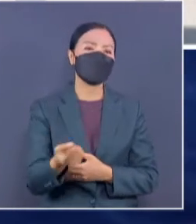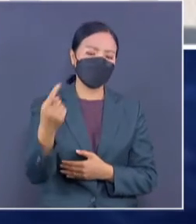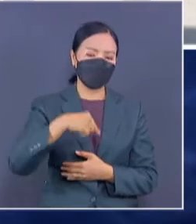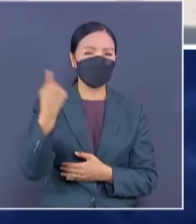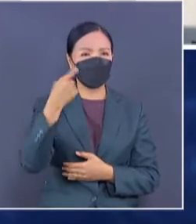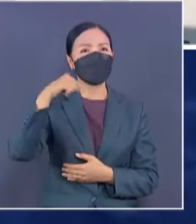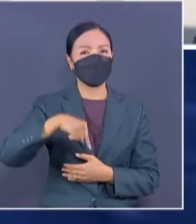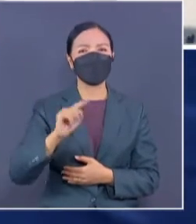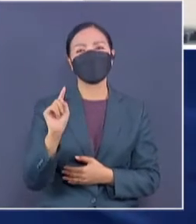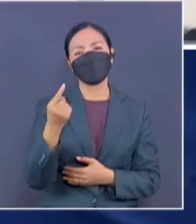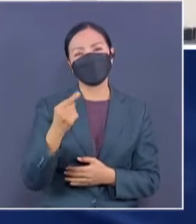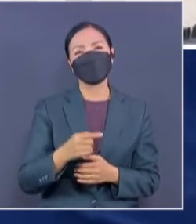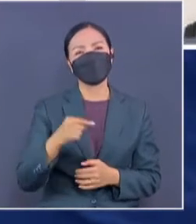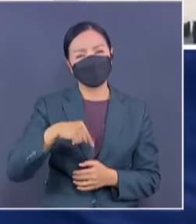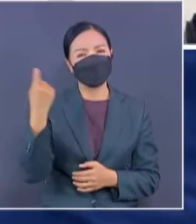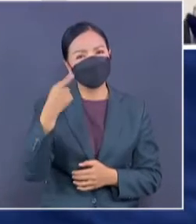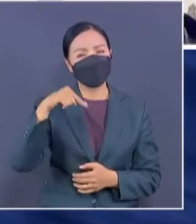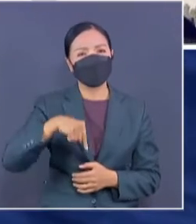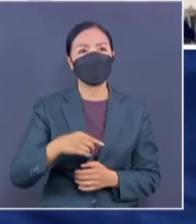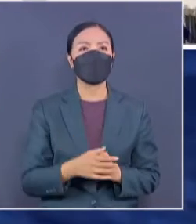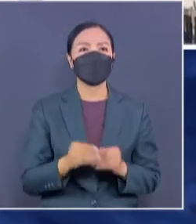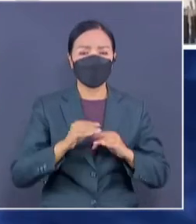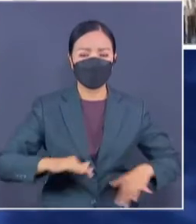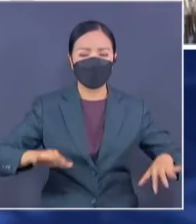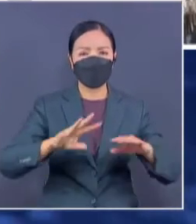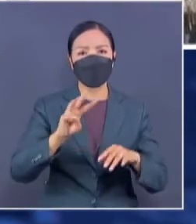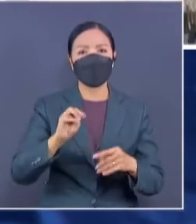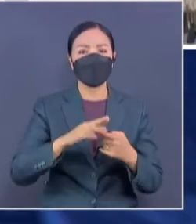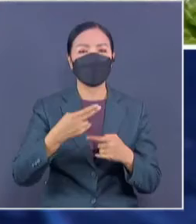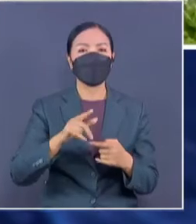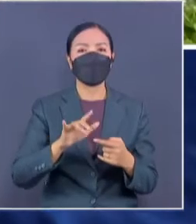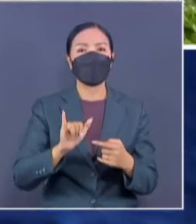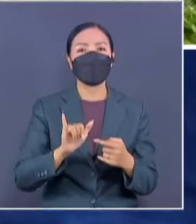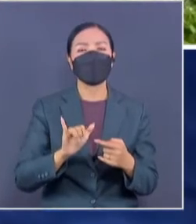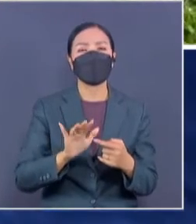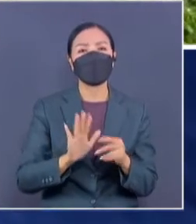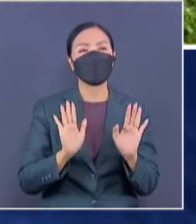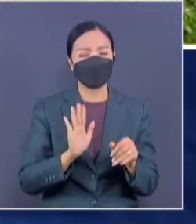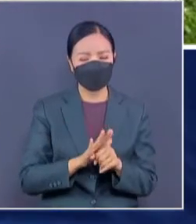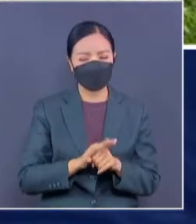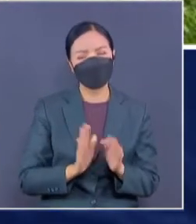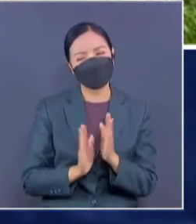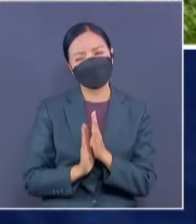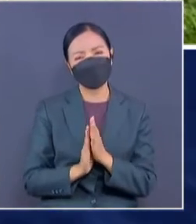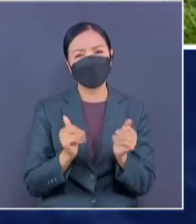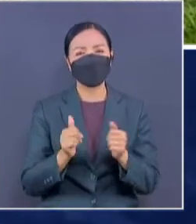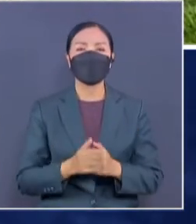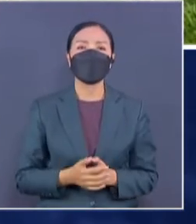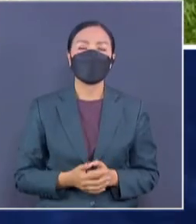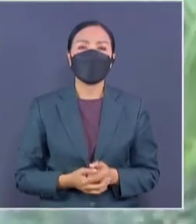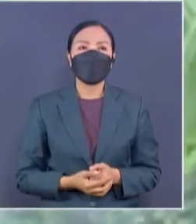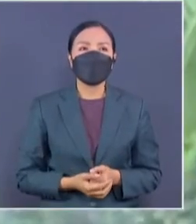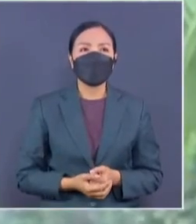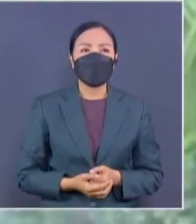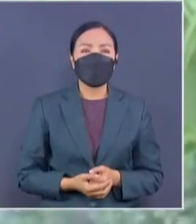มาเที่ยวที่นี่กลับมาเที่ยวที่อ่าวมาหยาและส่วนอื่นๆของอุทยานก็พอ โอ ้ชื่นชมมากครับ